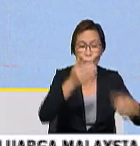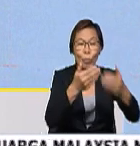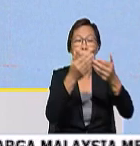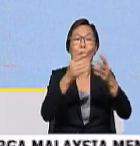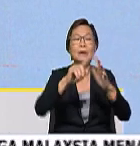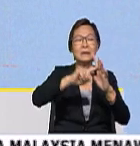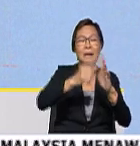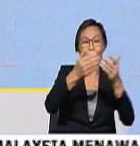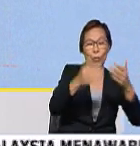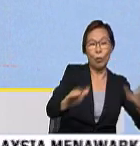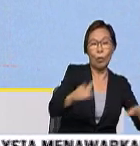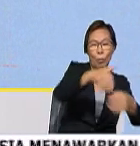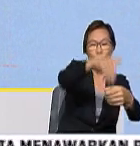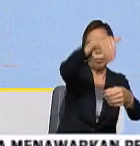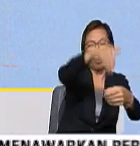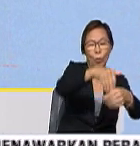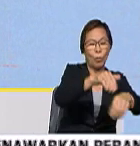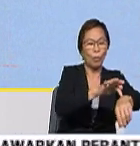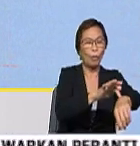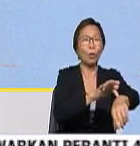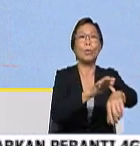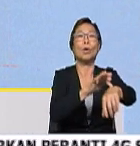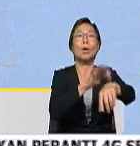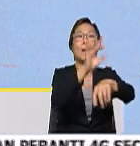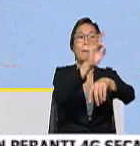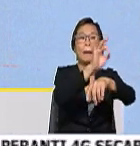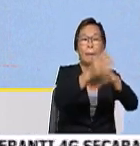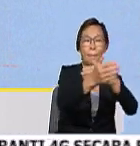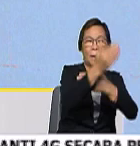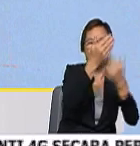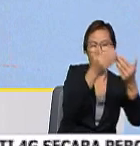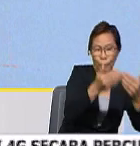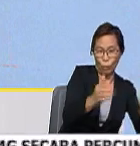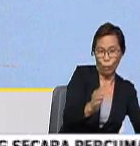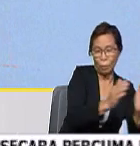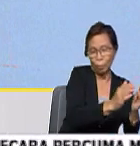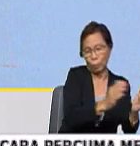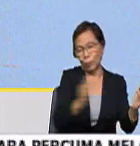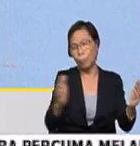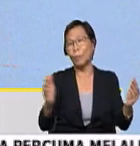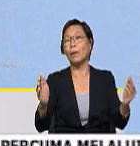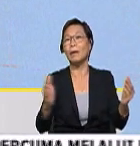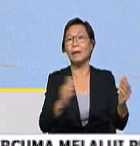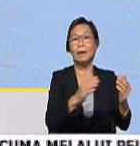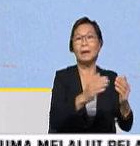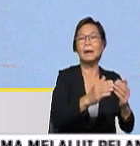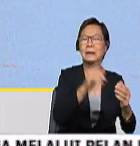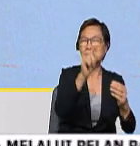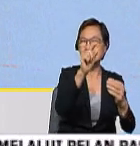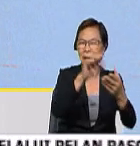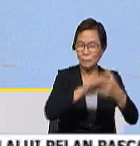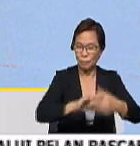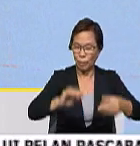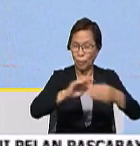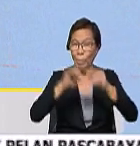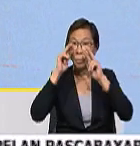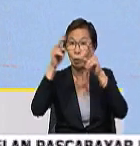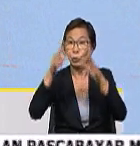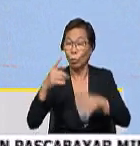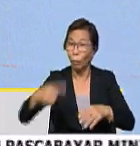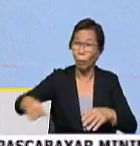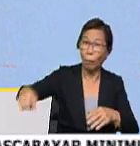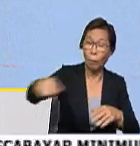bagi proses pengundian pada pukul 8 pagi tadi. Dan sedikit gambaran kepada penonton